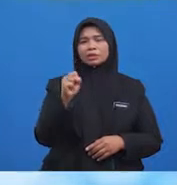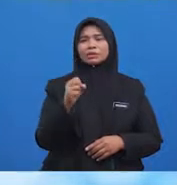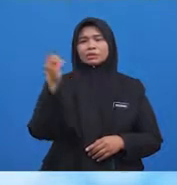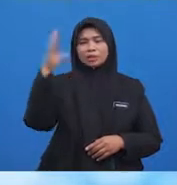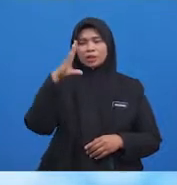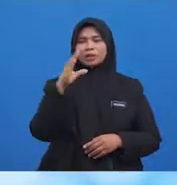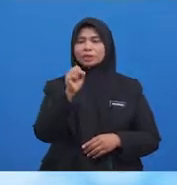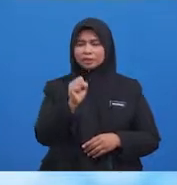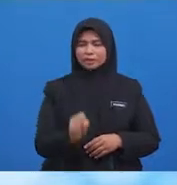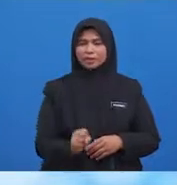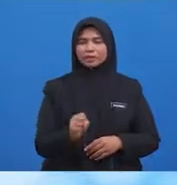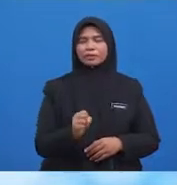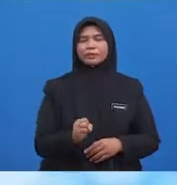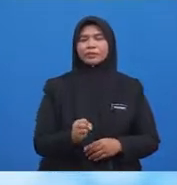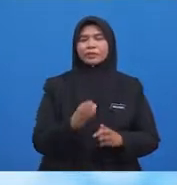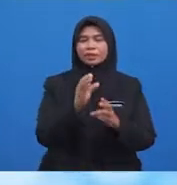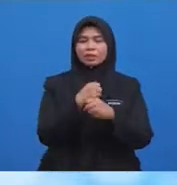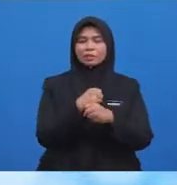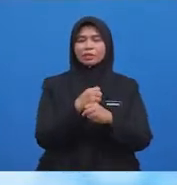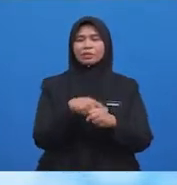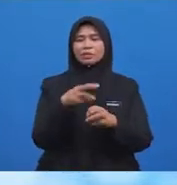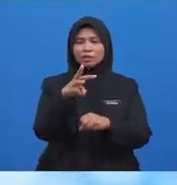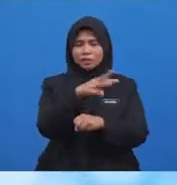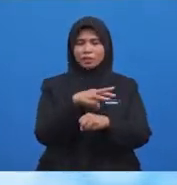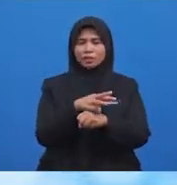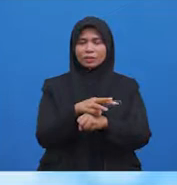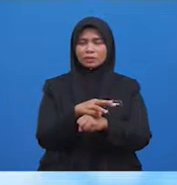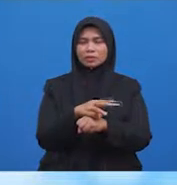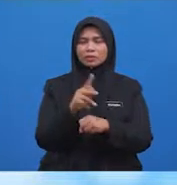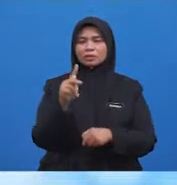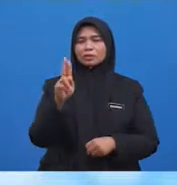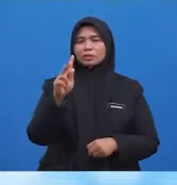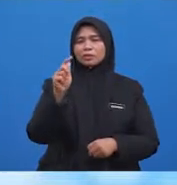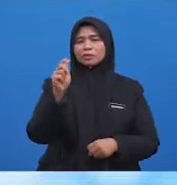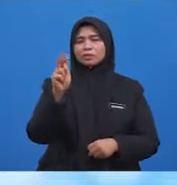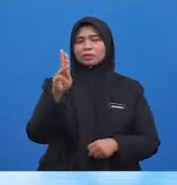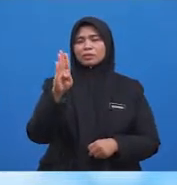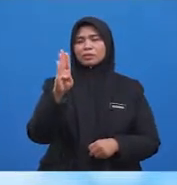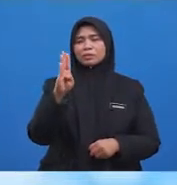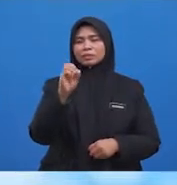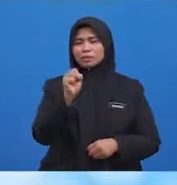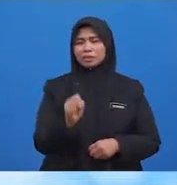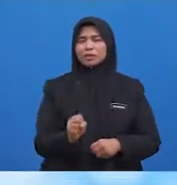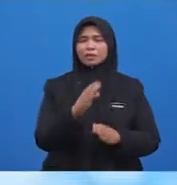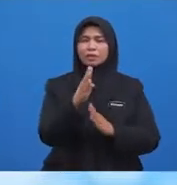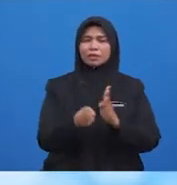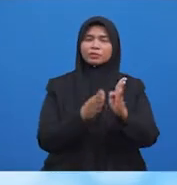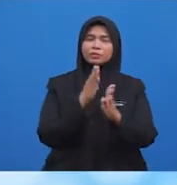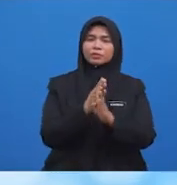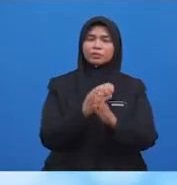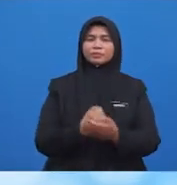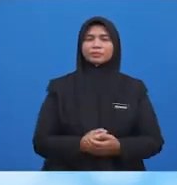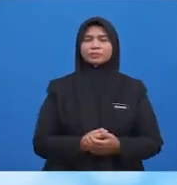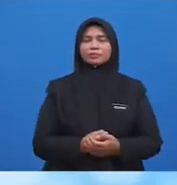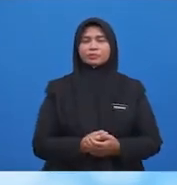Selatan yang terbentuk di kawasan kutub selatan bumi Hai